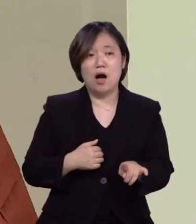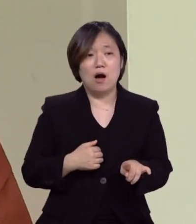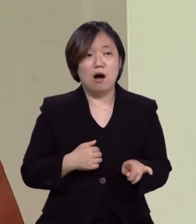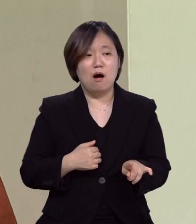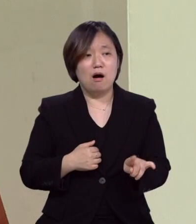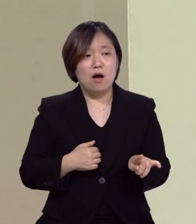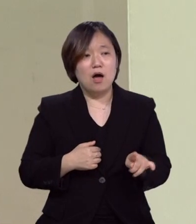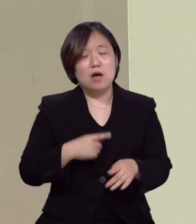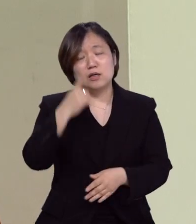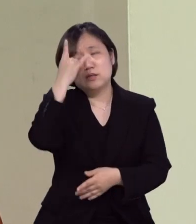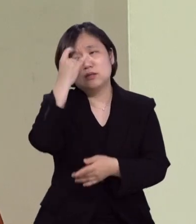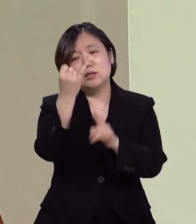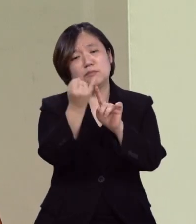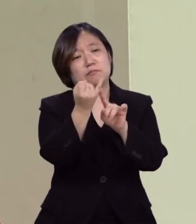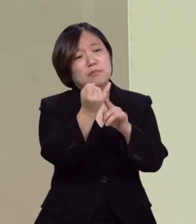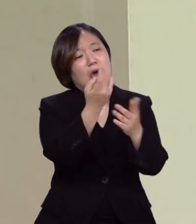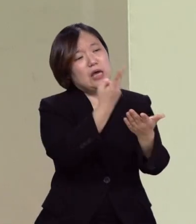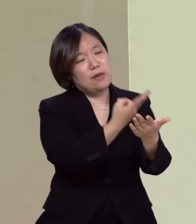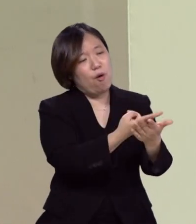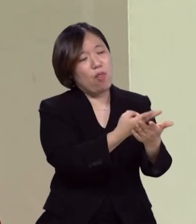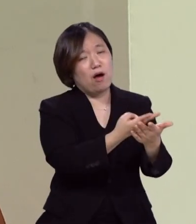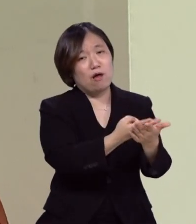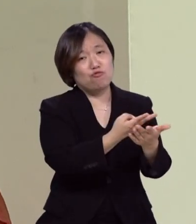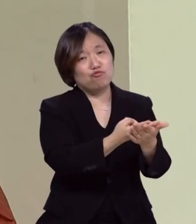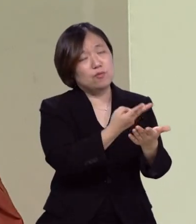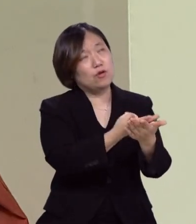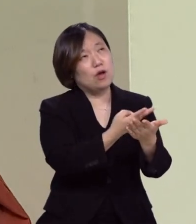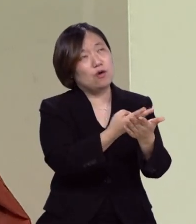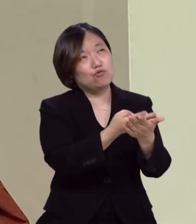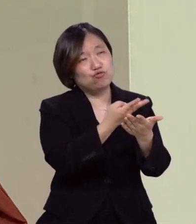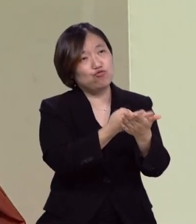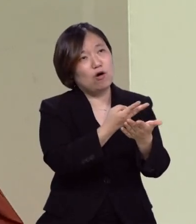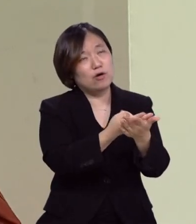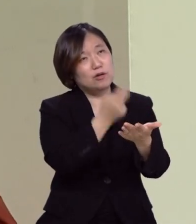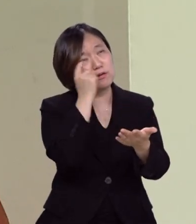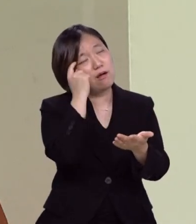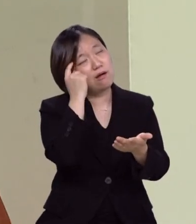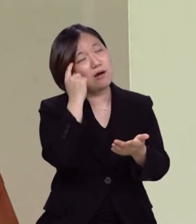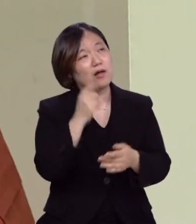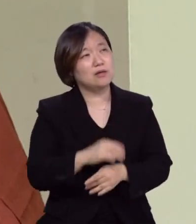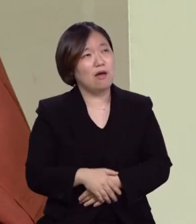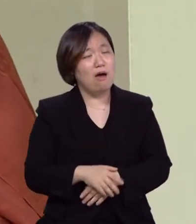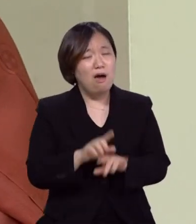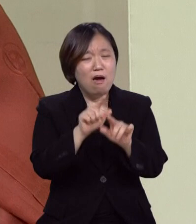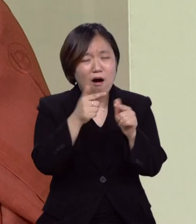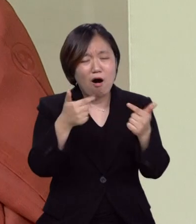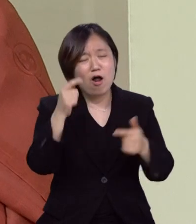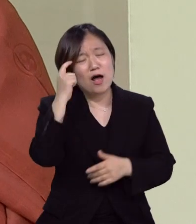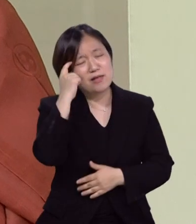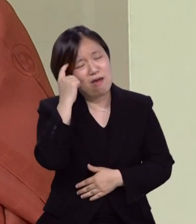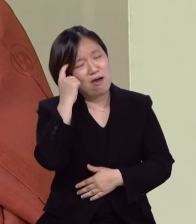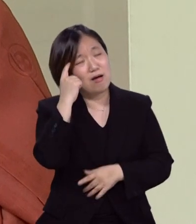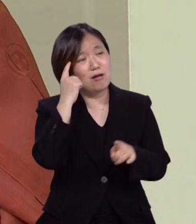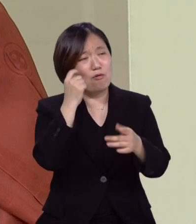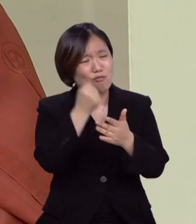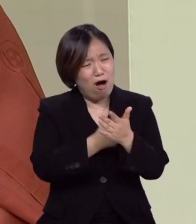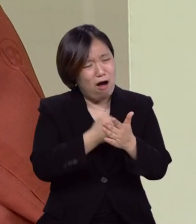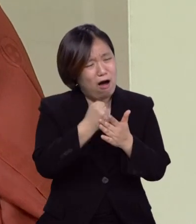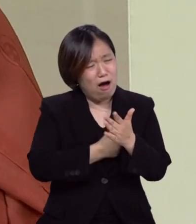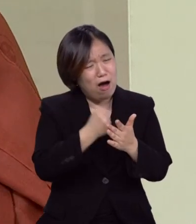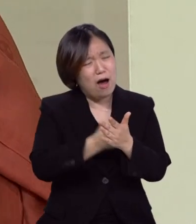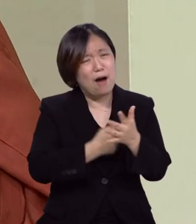입고 병원에 입원을 해서 병실에 있는데 오만가지 생각과 서러움이 복받치더래요